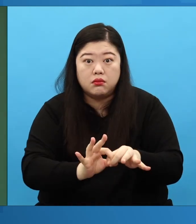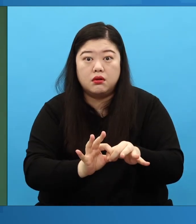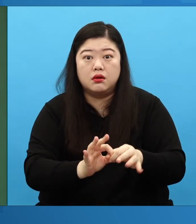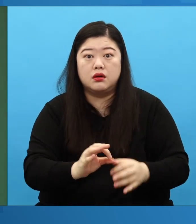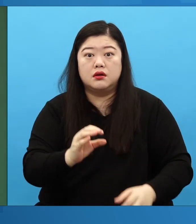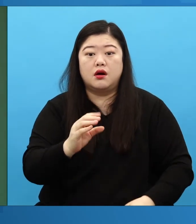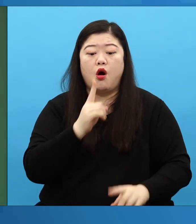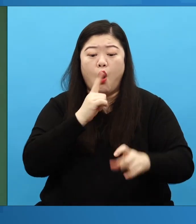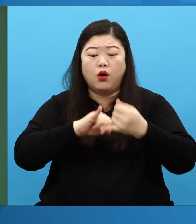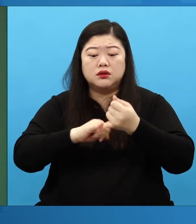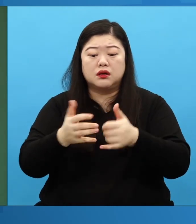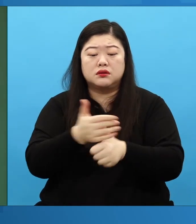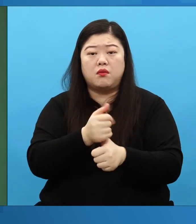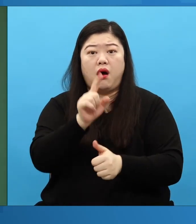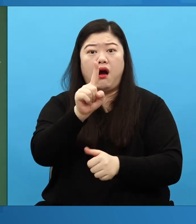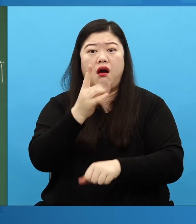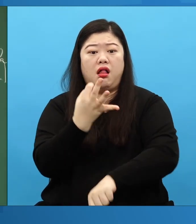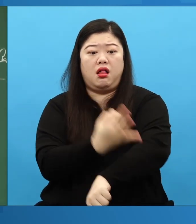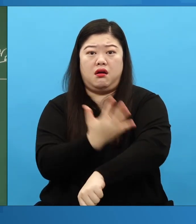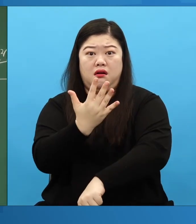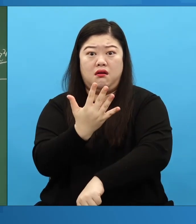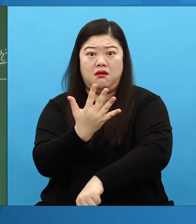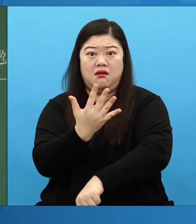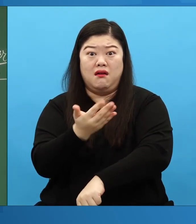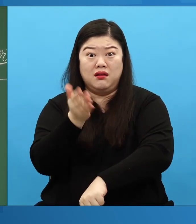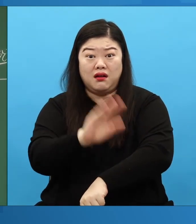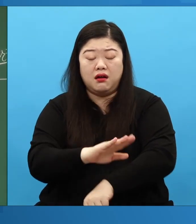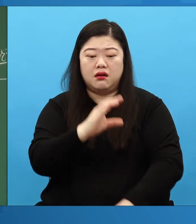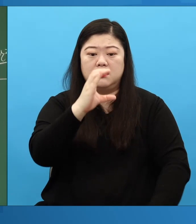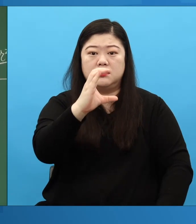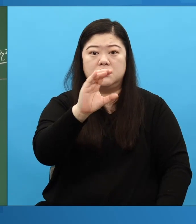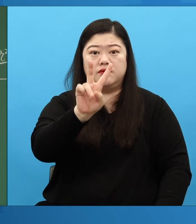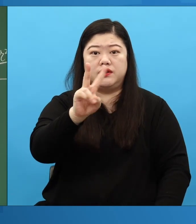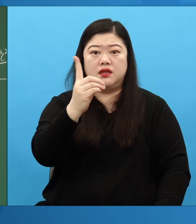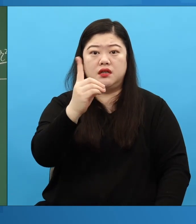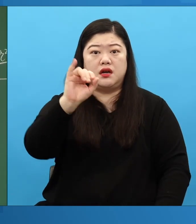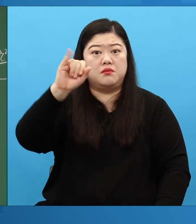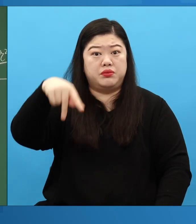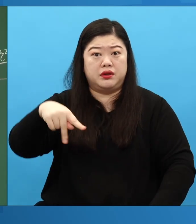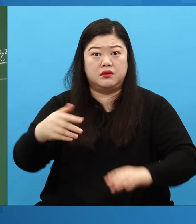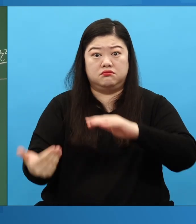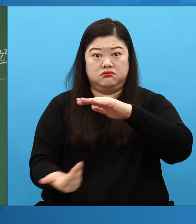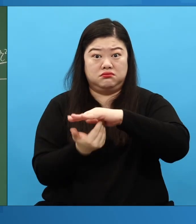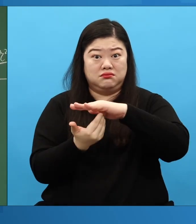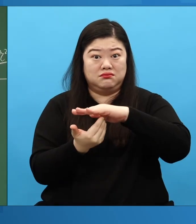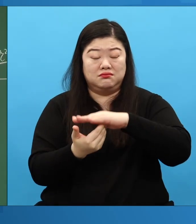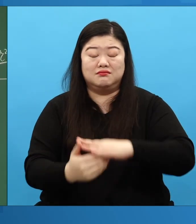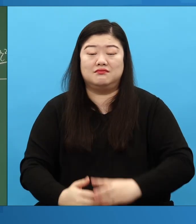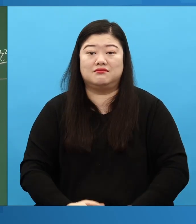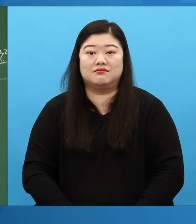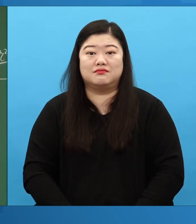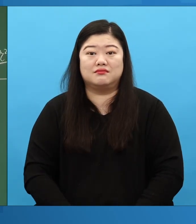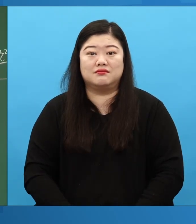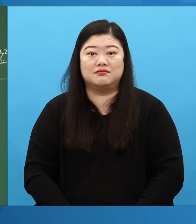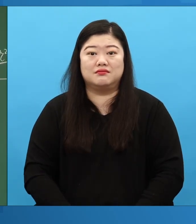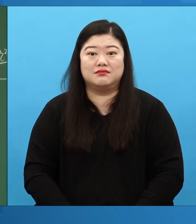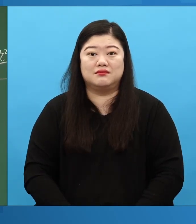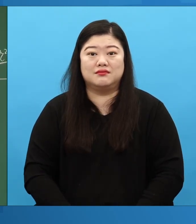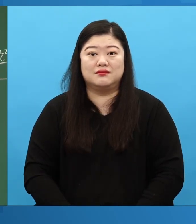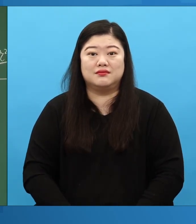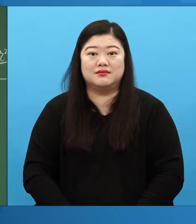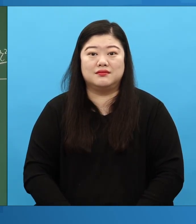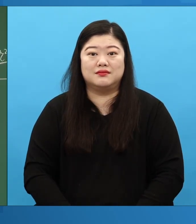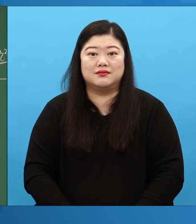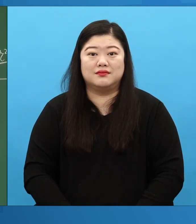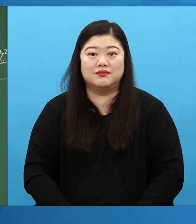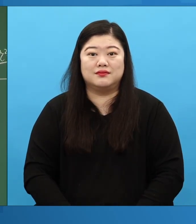하나 잘 잡는 게 이렇게 중요한 거예요. In this way, holding on to one covenant is that important. 그래서 보통 사람들이 뭐 하는 거 보면은 이제